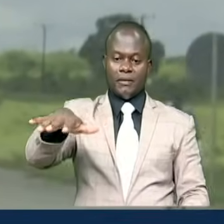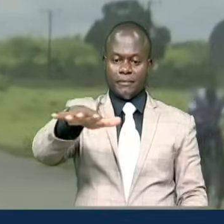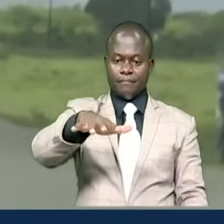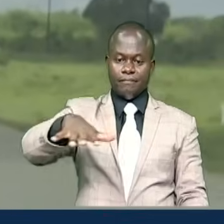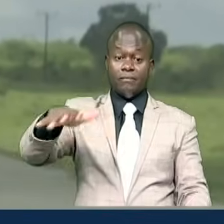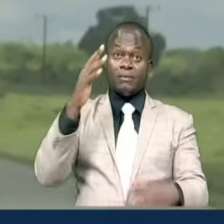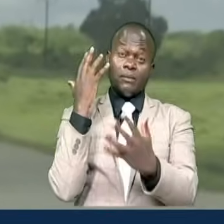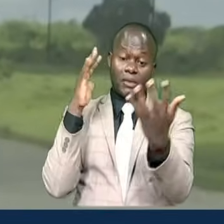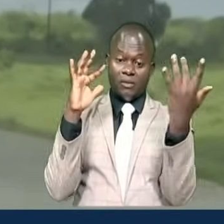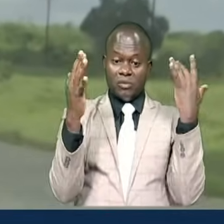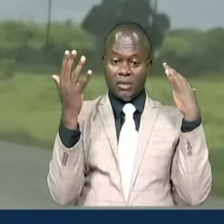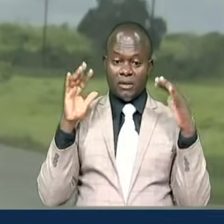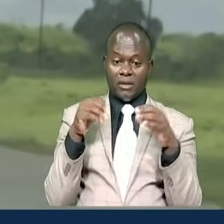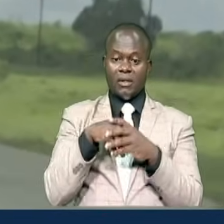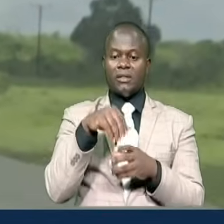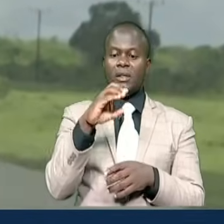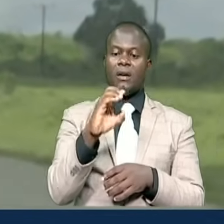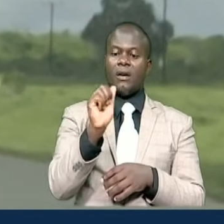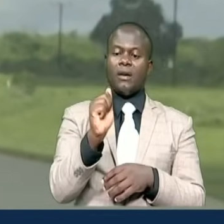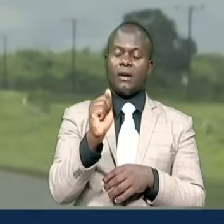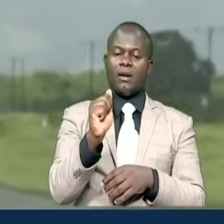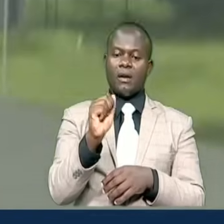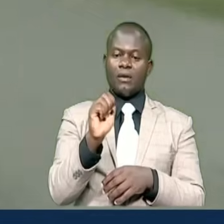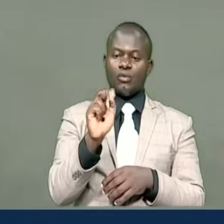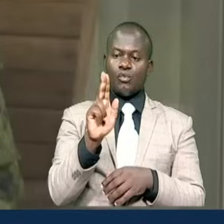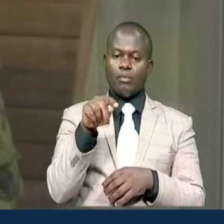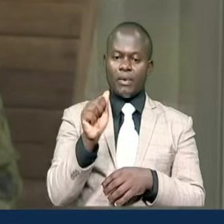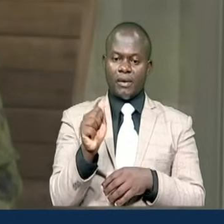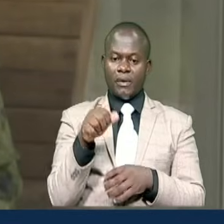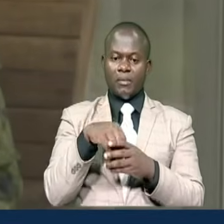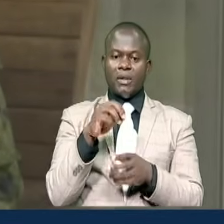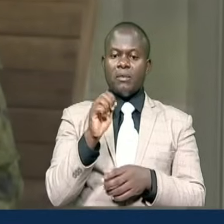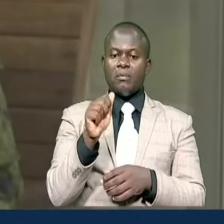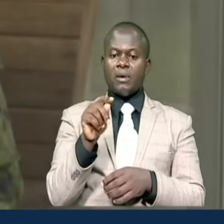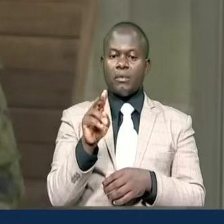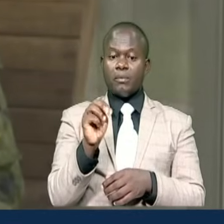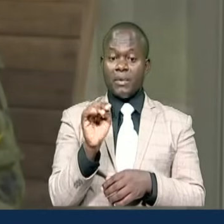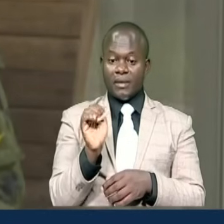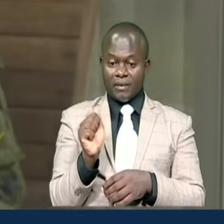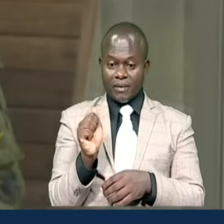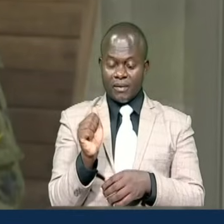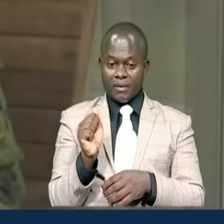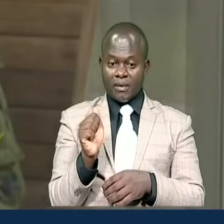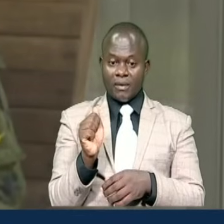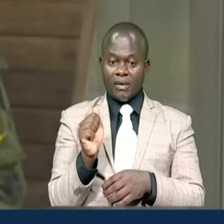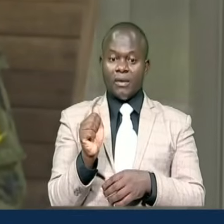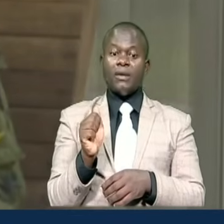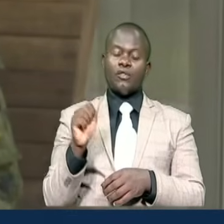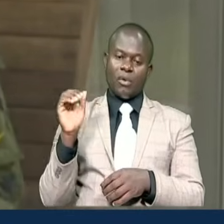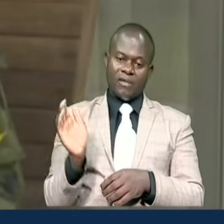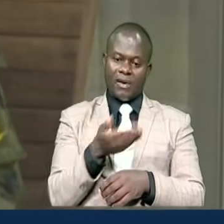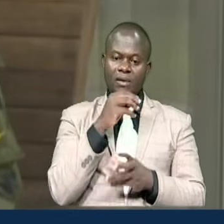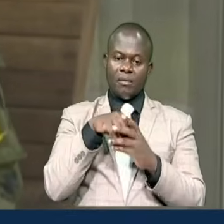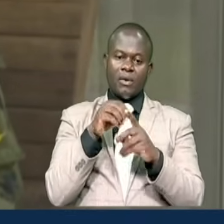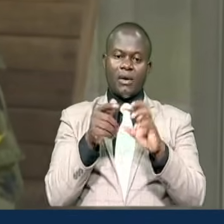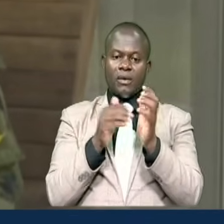muri iryo shamba rya Katupa muri Makomia. Twakoze operations turahabavana, ariko ubu